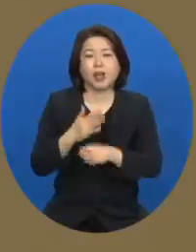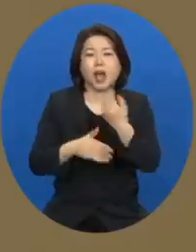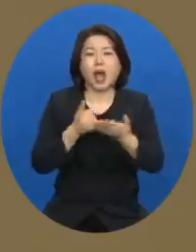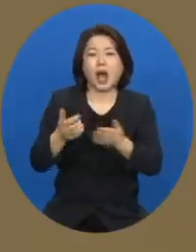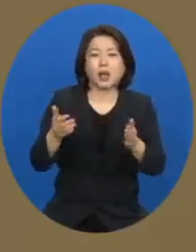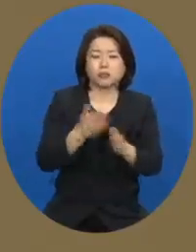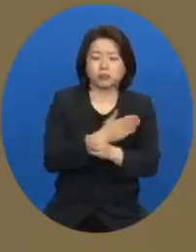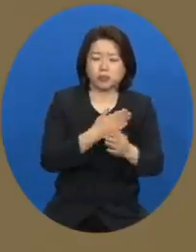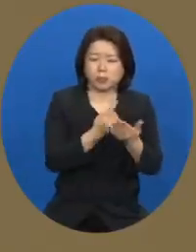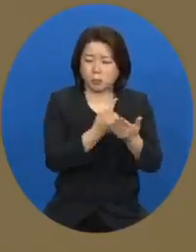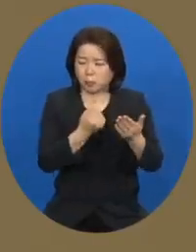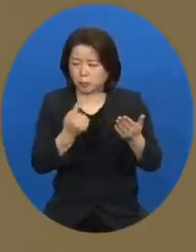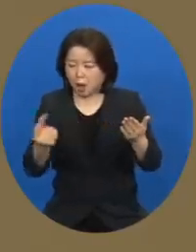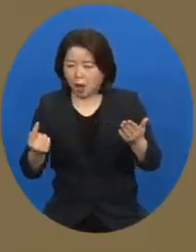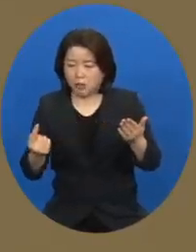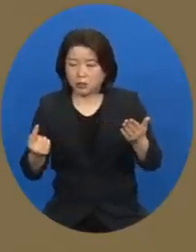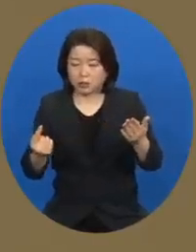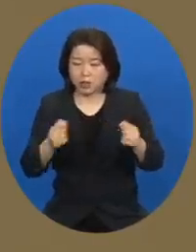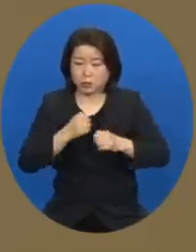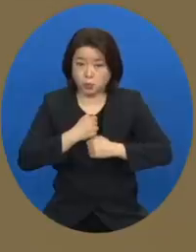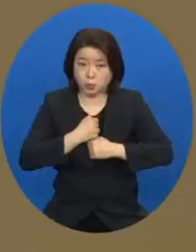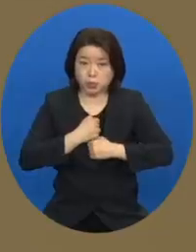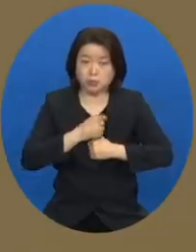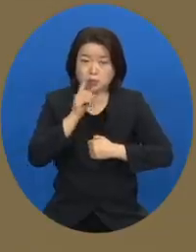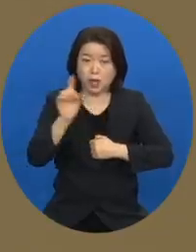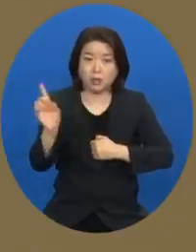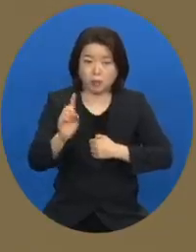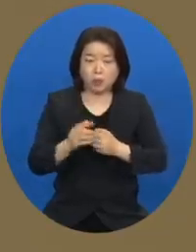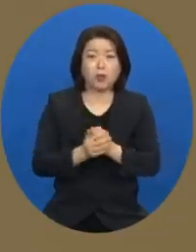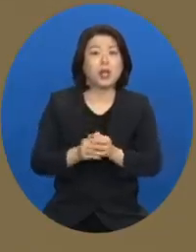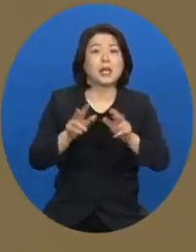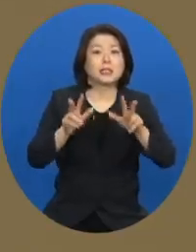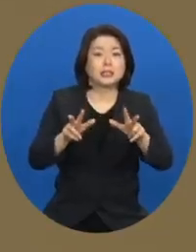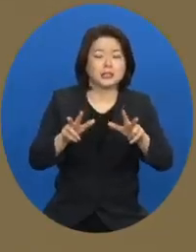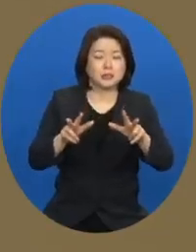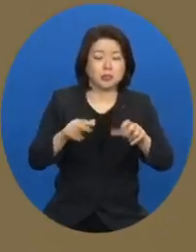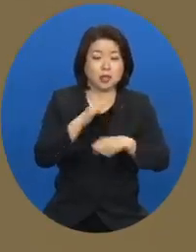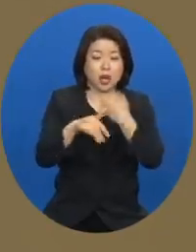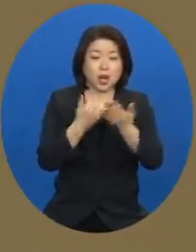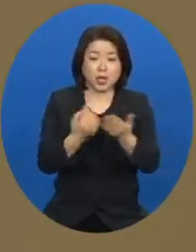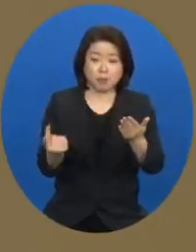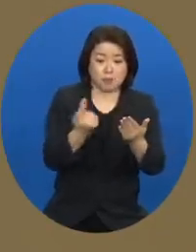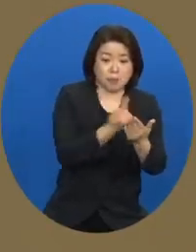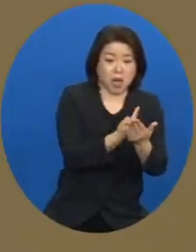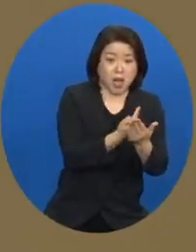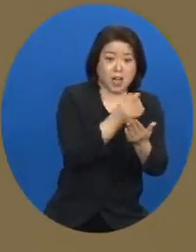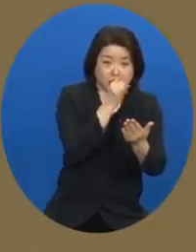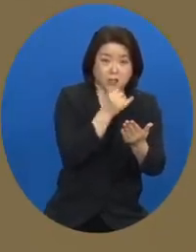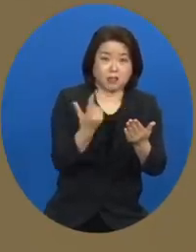하나님에게서 떨어질까 조심하라는 말은 지금은 하나님과 붙어 있다는 뜻이죠.